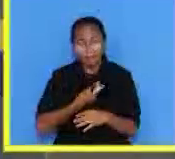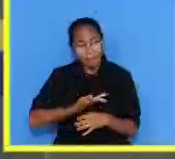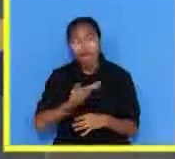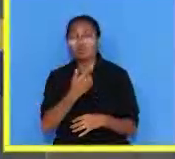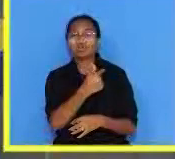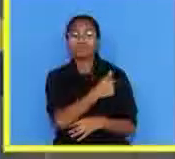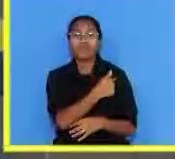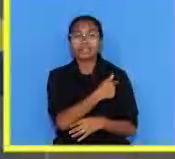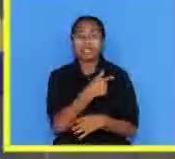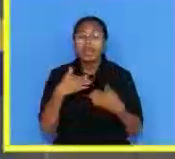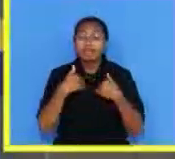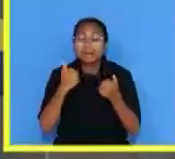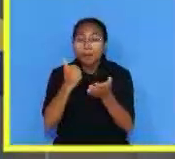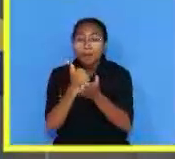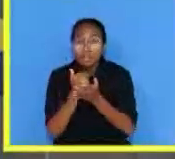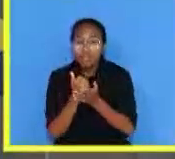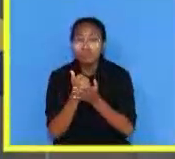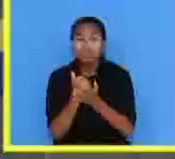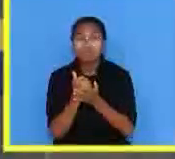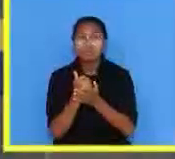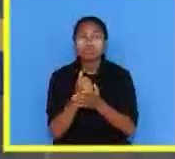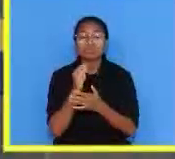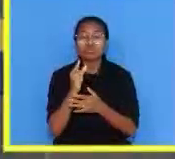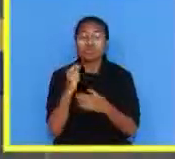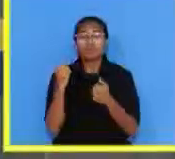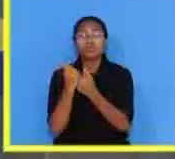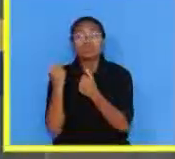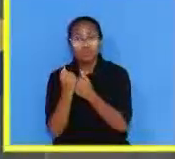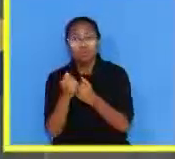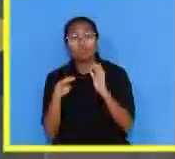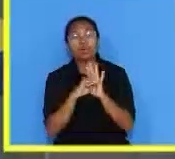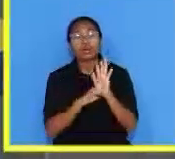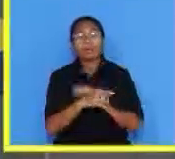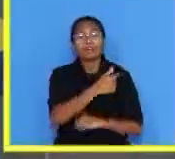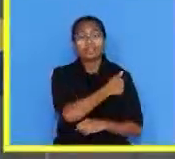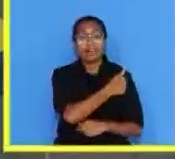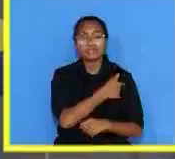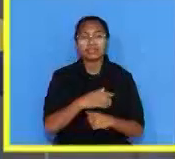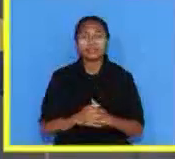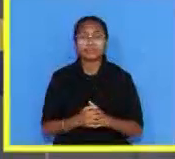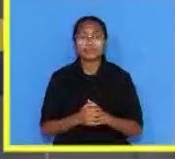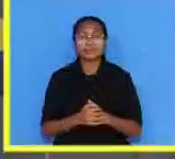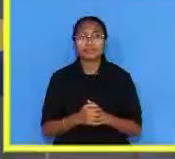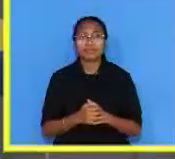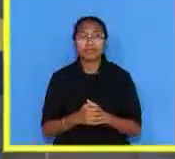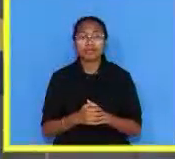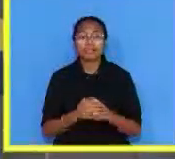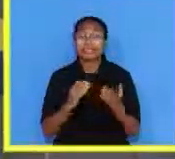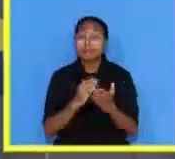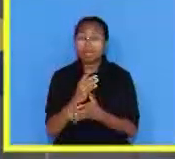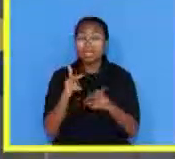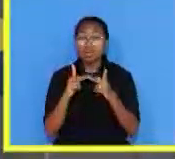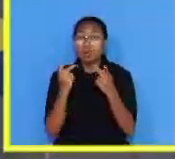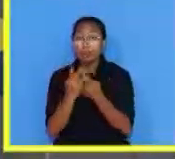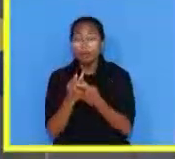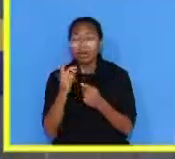ya, membantu pemerintah dalam mensukseskan program vaksinasi. Kemudian Ibu sebagai bagian dari kelompok rentan, ibu